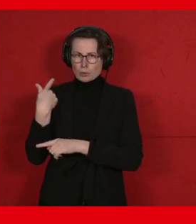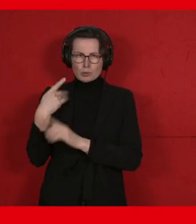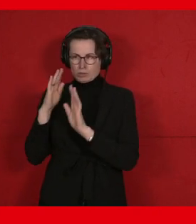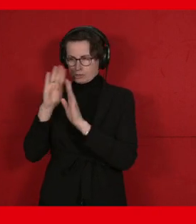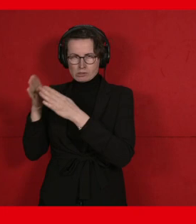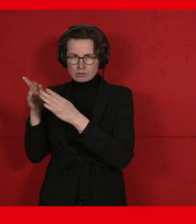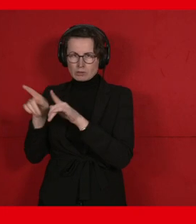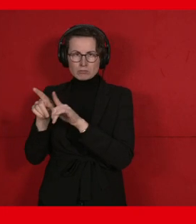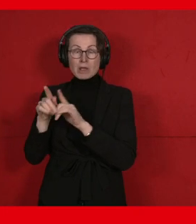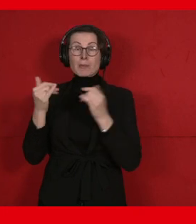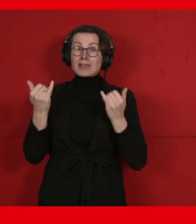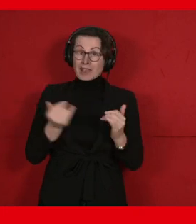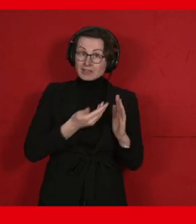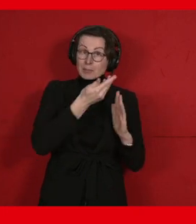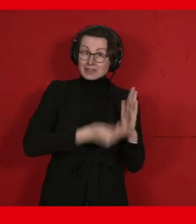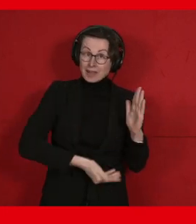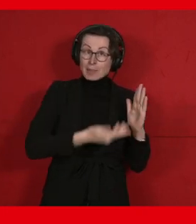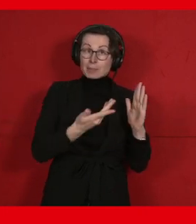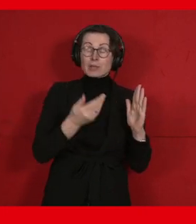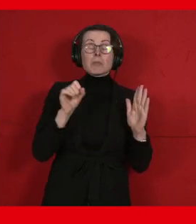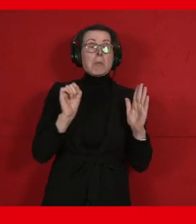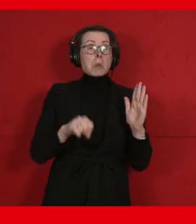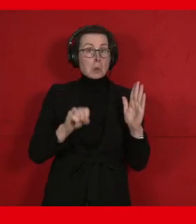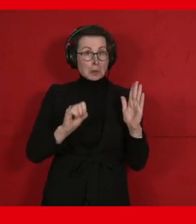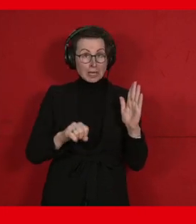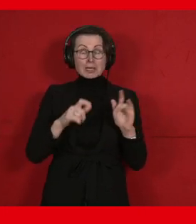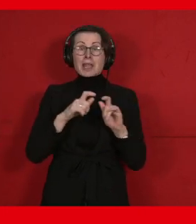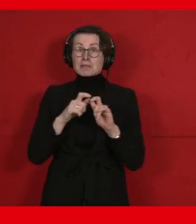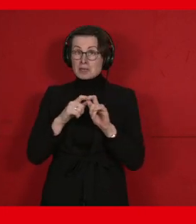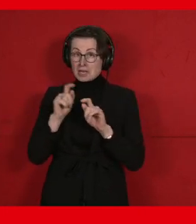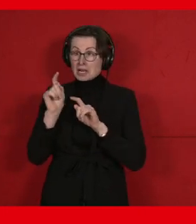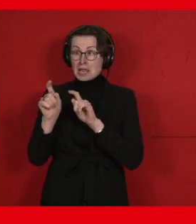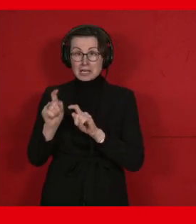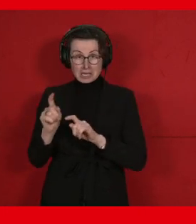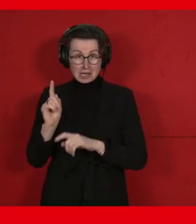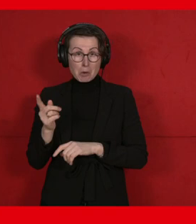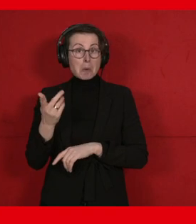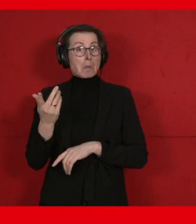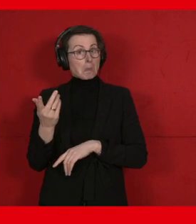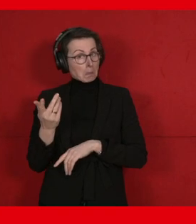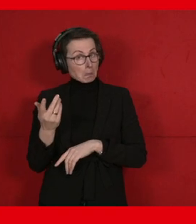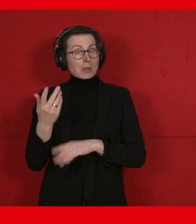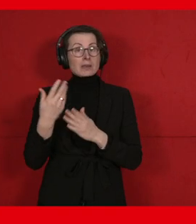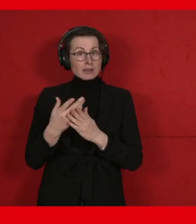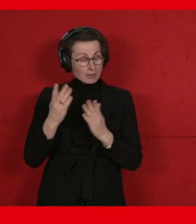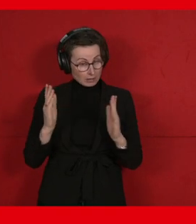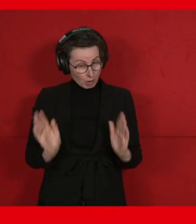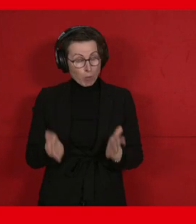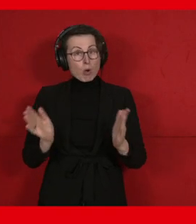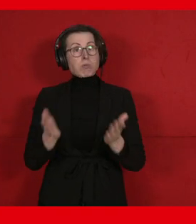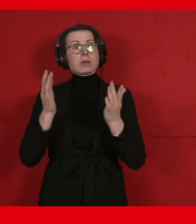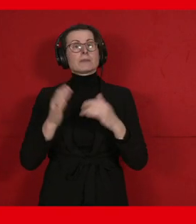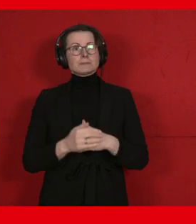rauskommen kann. Mit so einem Papier, glaube ich, kann da durchaus auch noch, können andere Ergebnisse kommen. Also deswegen hau rein an der